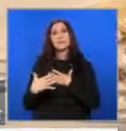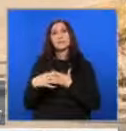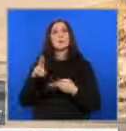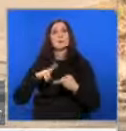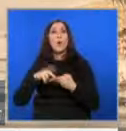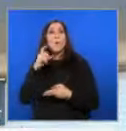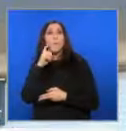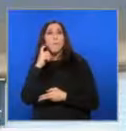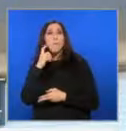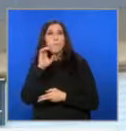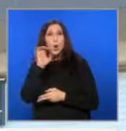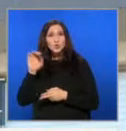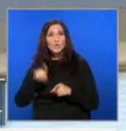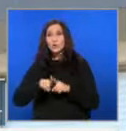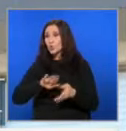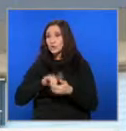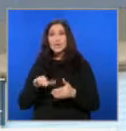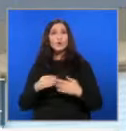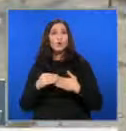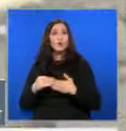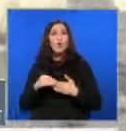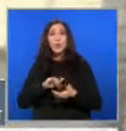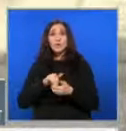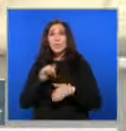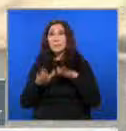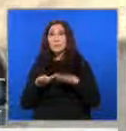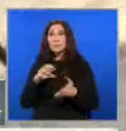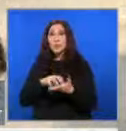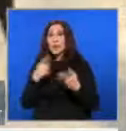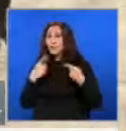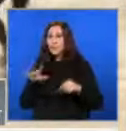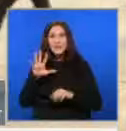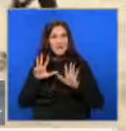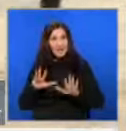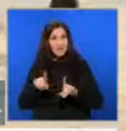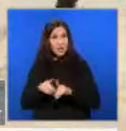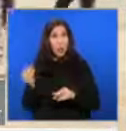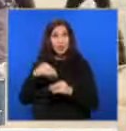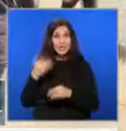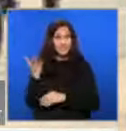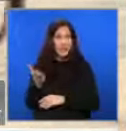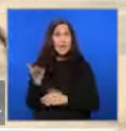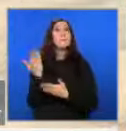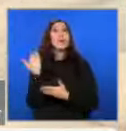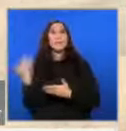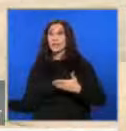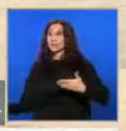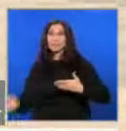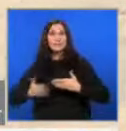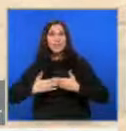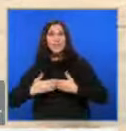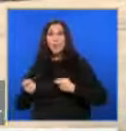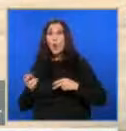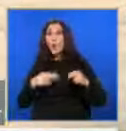организатор и ръководител на организирана престъпна група, а останалите 9 като участници в нея. Преди да бъде закрита, Комисията по